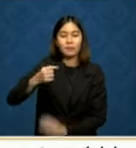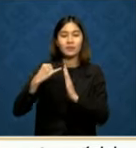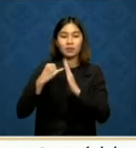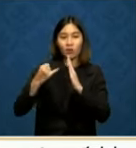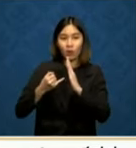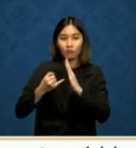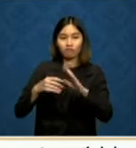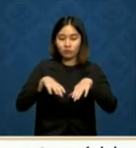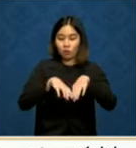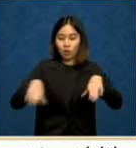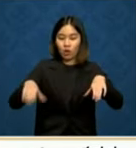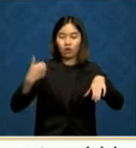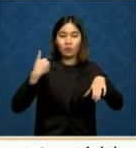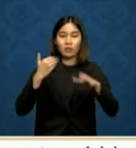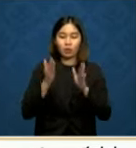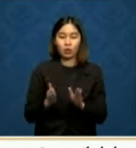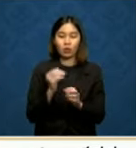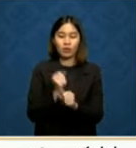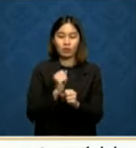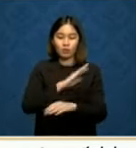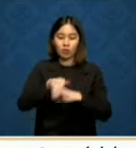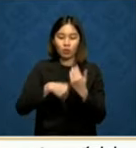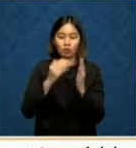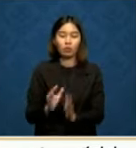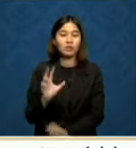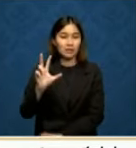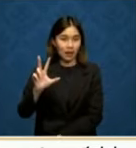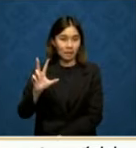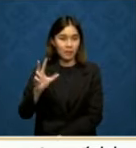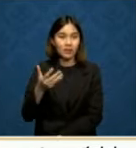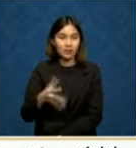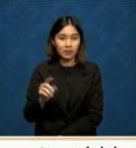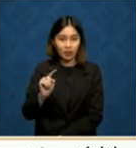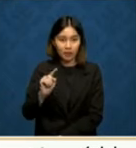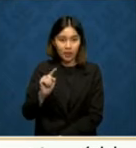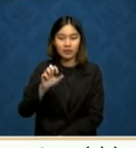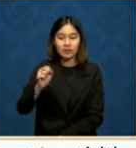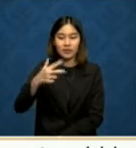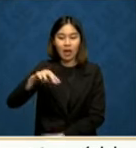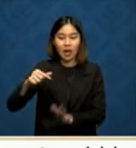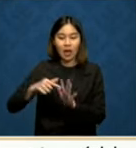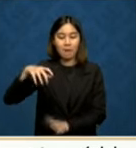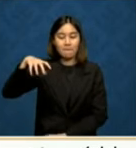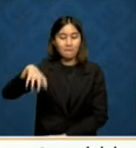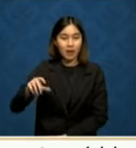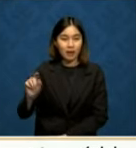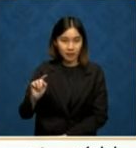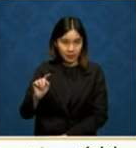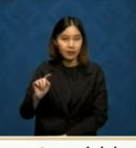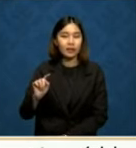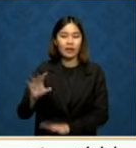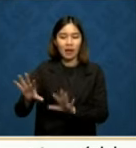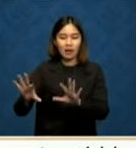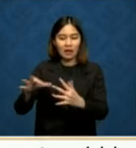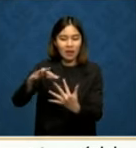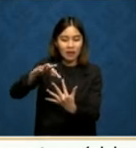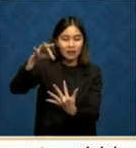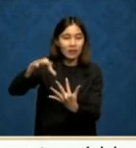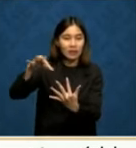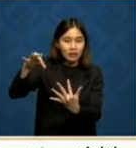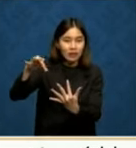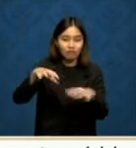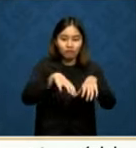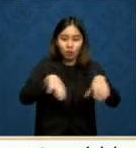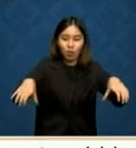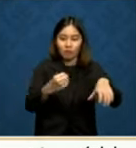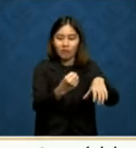อยองคอร์ต้องมีคนทำงาน 3 คนแล้วก็สภาเองก็ให้เขาเลือกกนวาเขาจะให้ 5